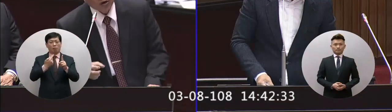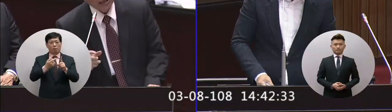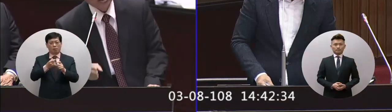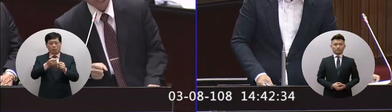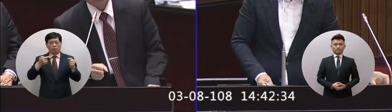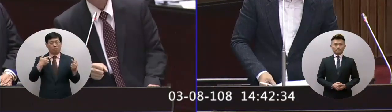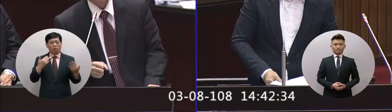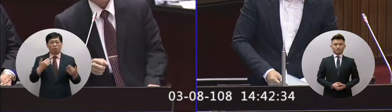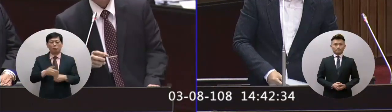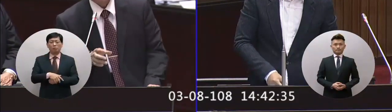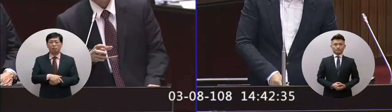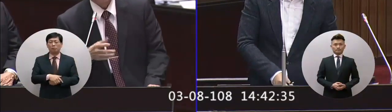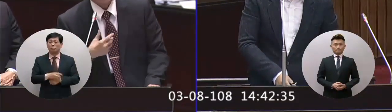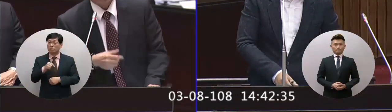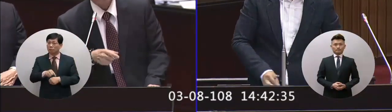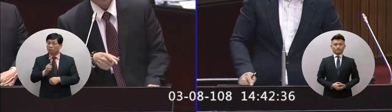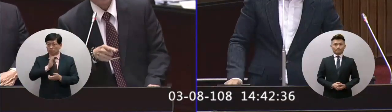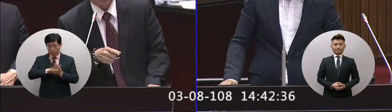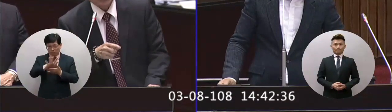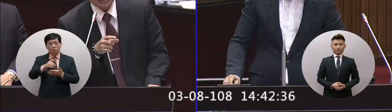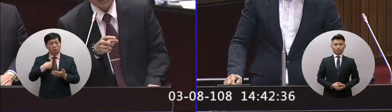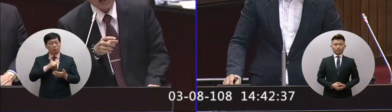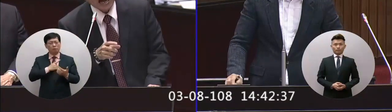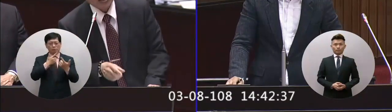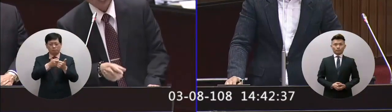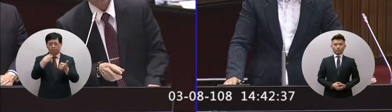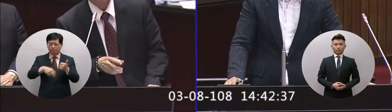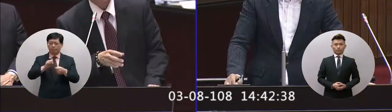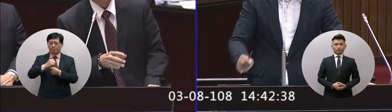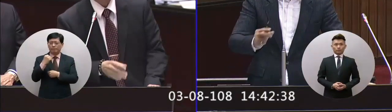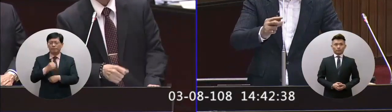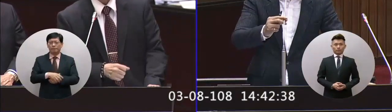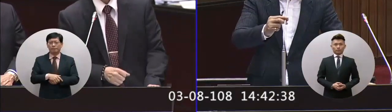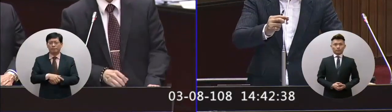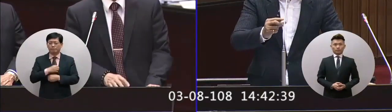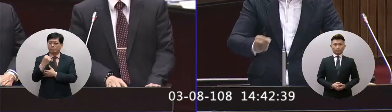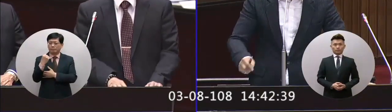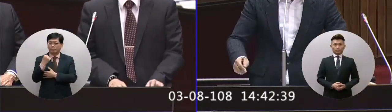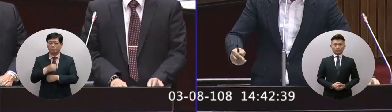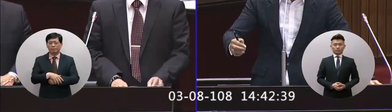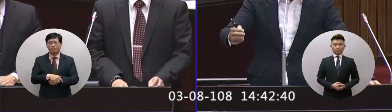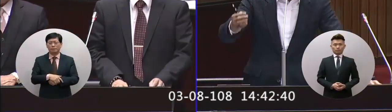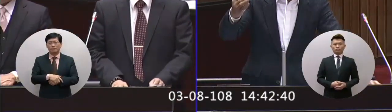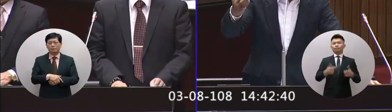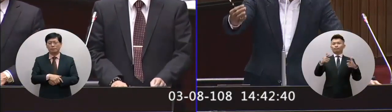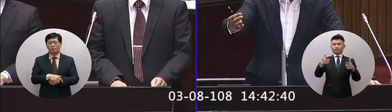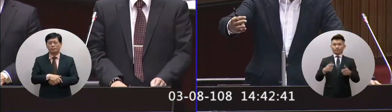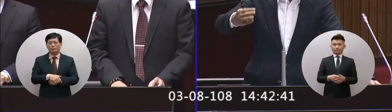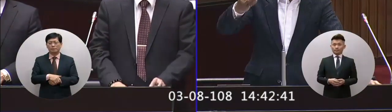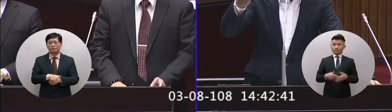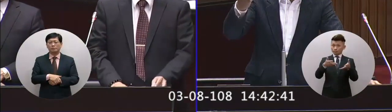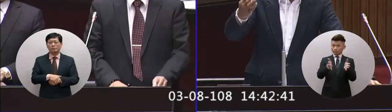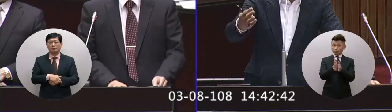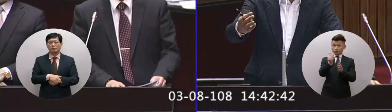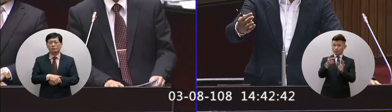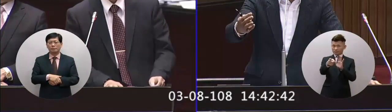狀況和情形這個就是未來我們要怎麼加強努力不是現在現在部